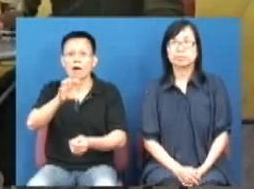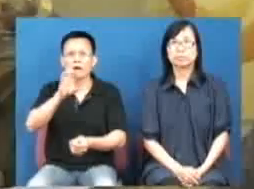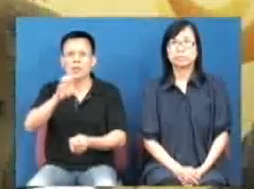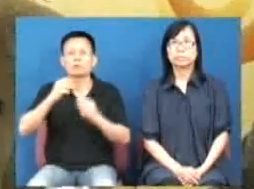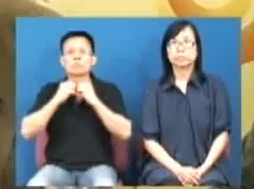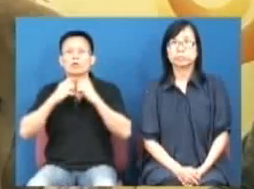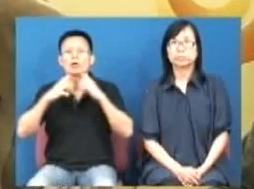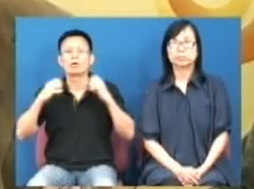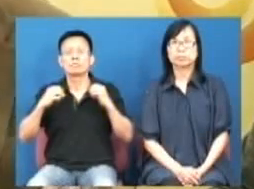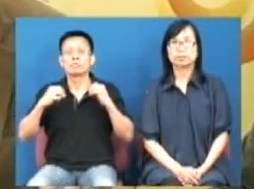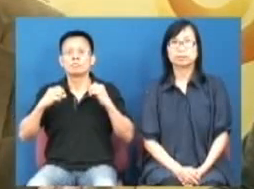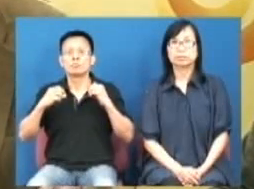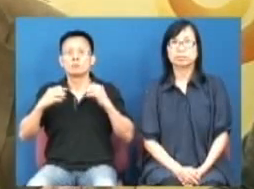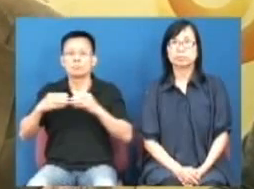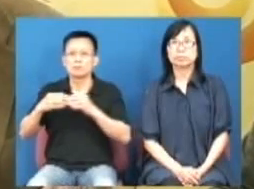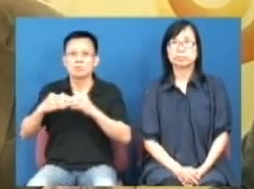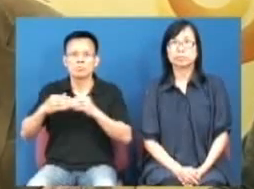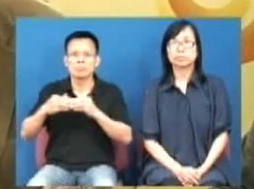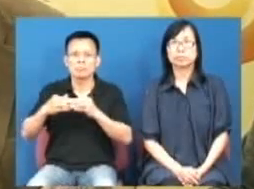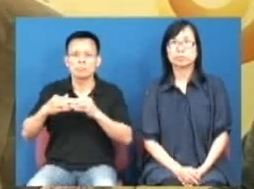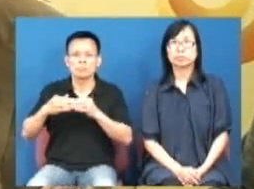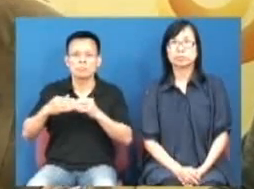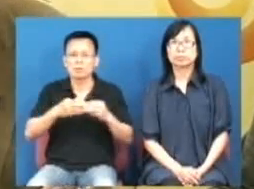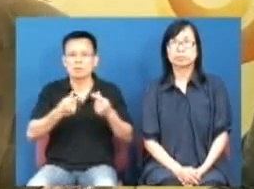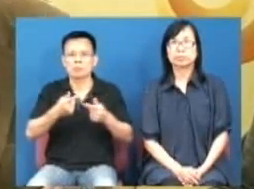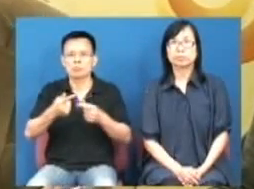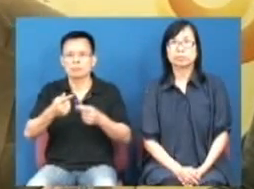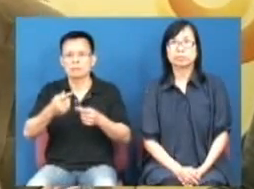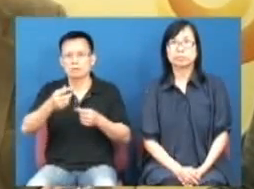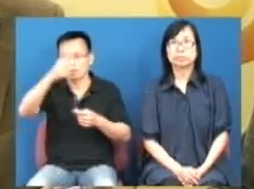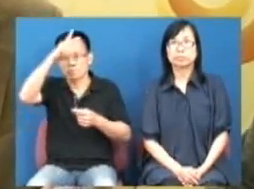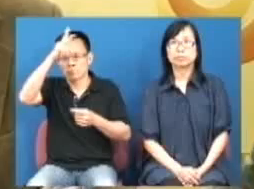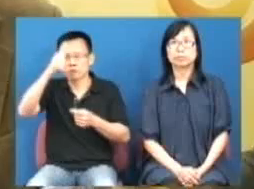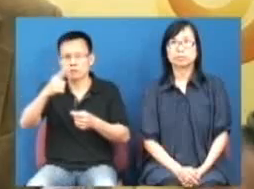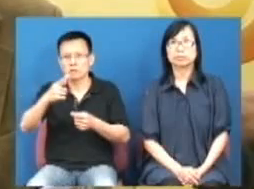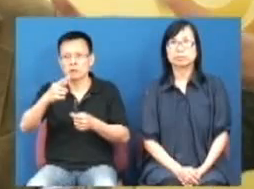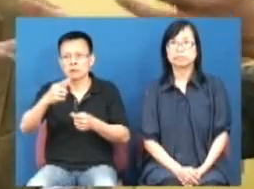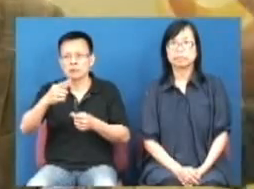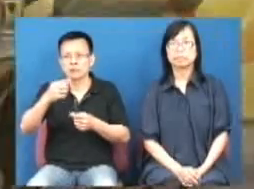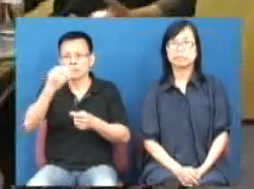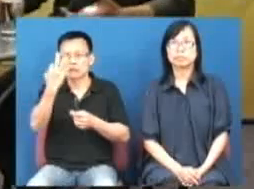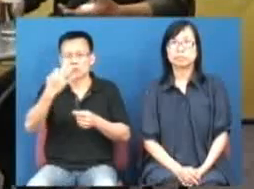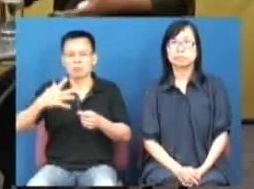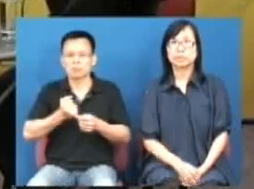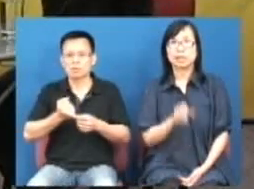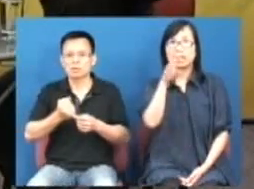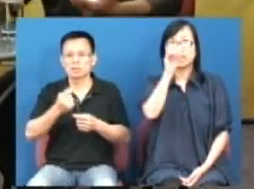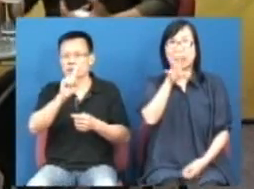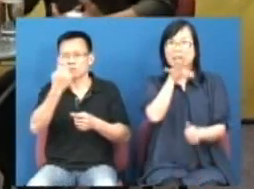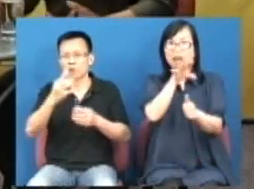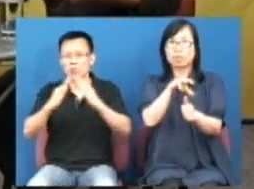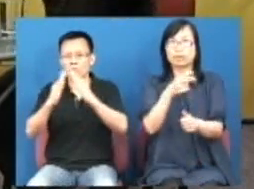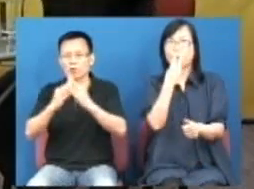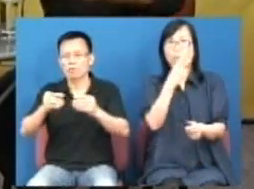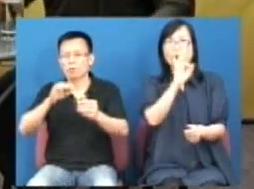曾蔭權領導的特區是那些三司十一局是吧？沒有料到 現在我們罵都要對著空氣來罵，都沒有人走出